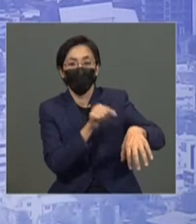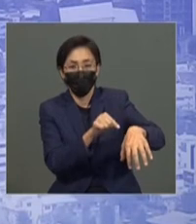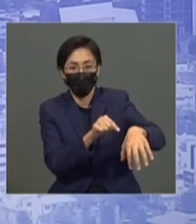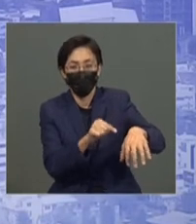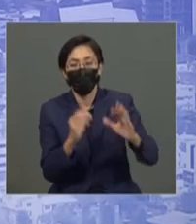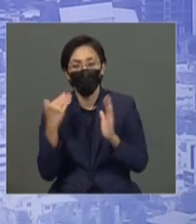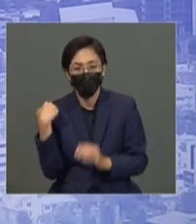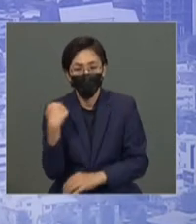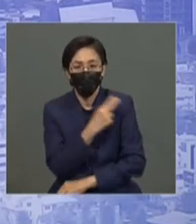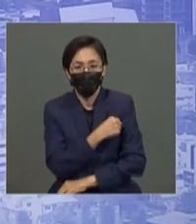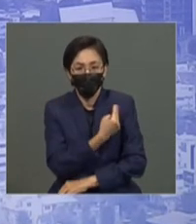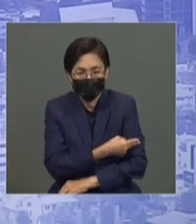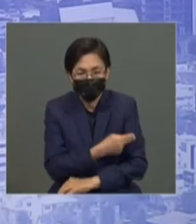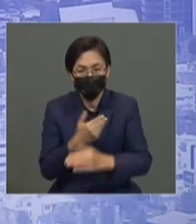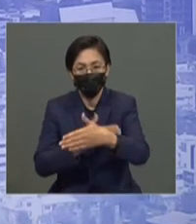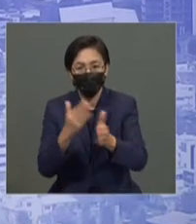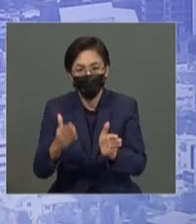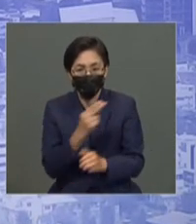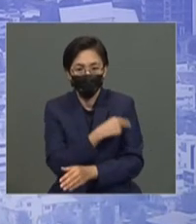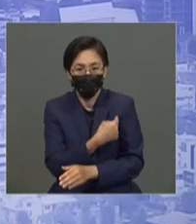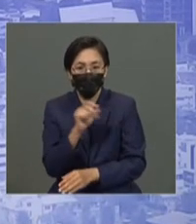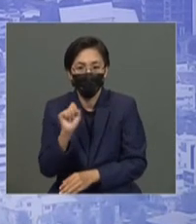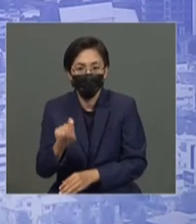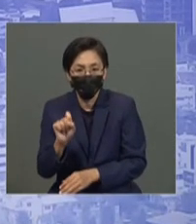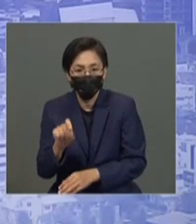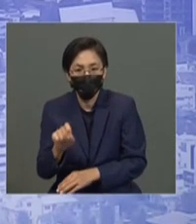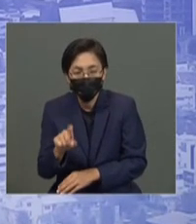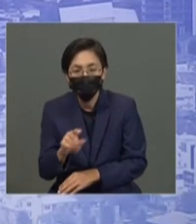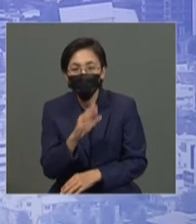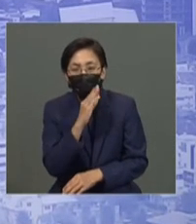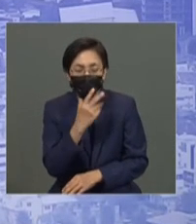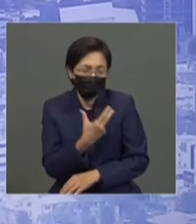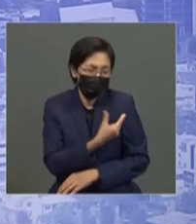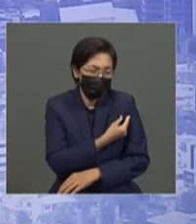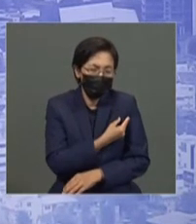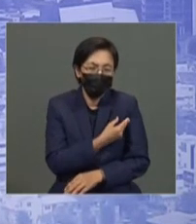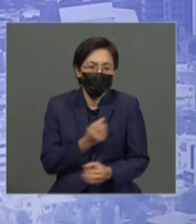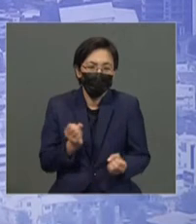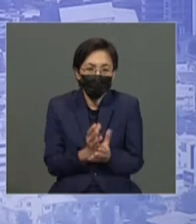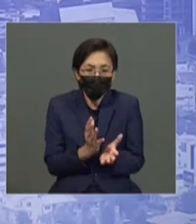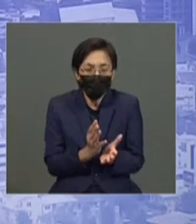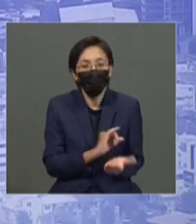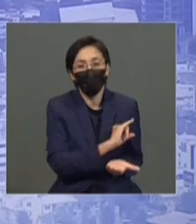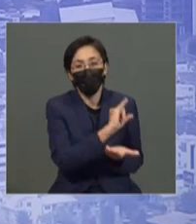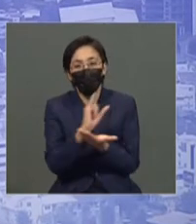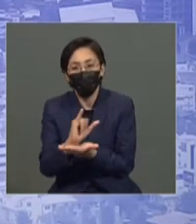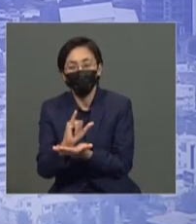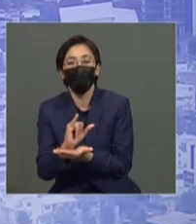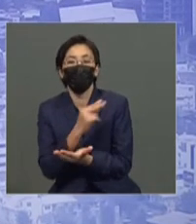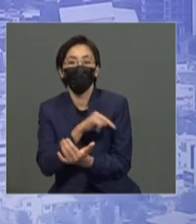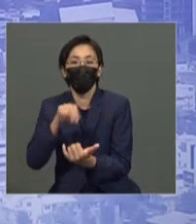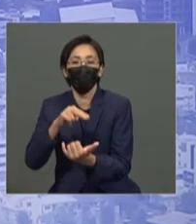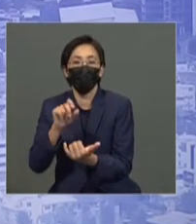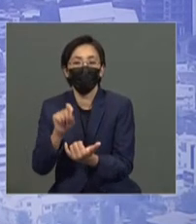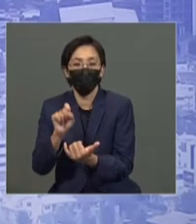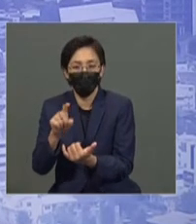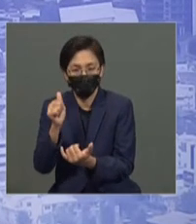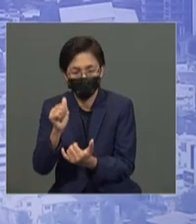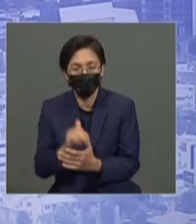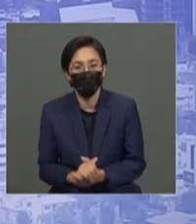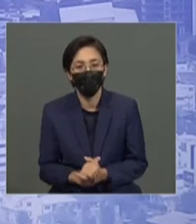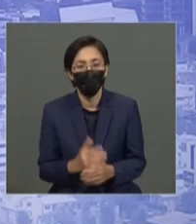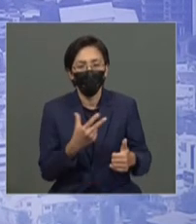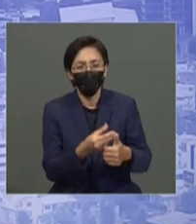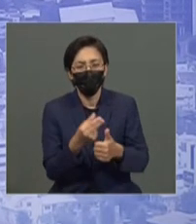องมีแพทย์มีห้องฉุกเฉินกรณีที่ความจำเป็นต้องการช่วยเหลือแต่ตอนนี้เนี่ยเราฉีดไปเป็นล้านดังนั้